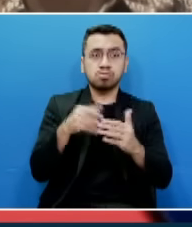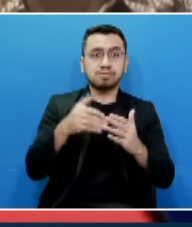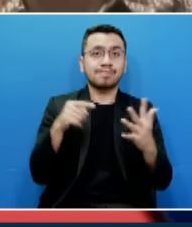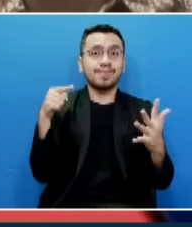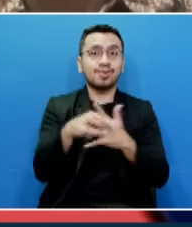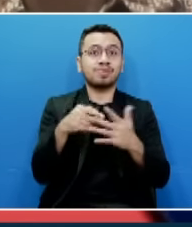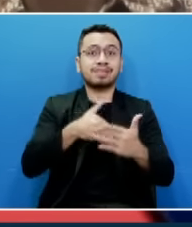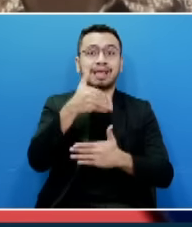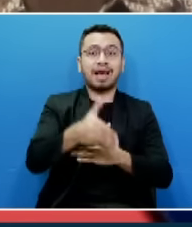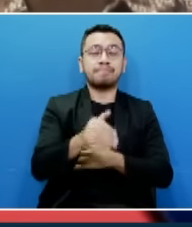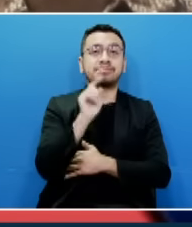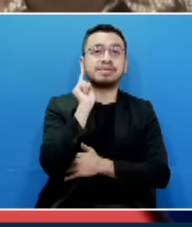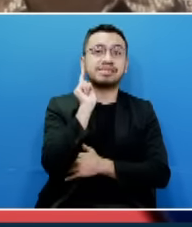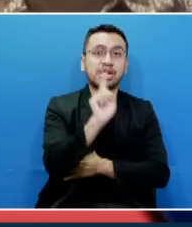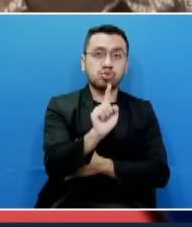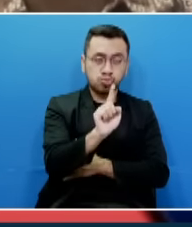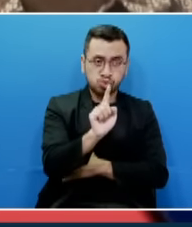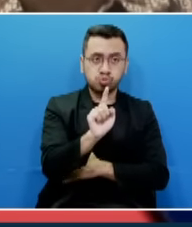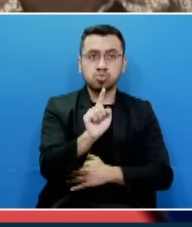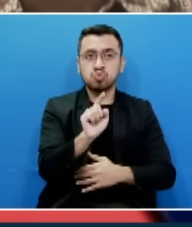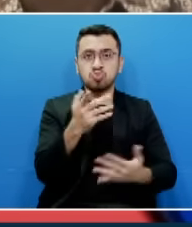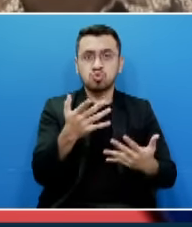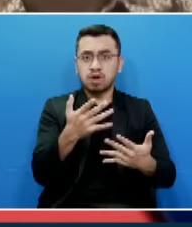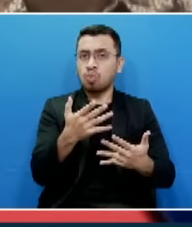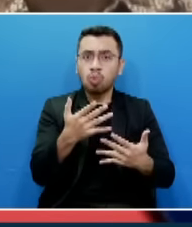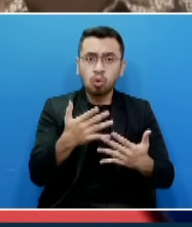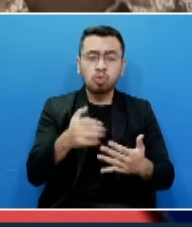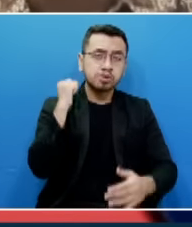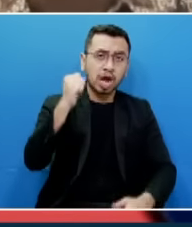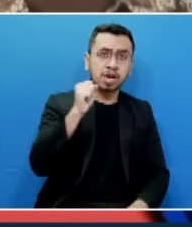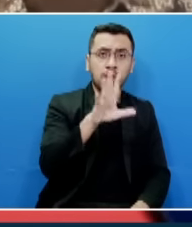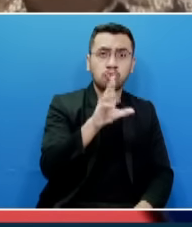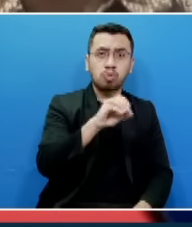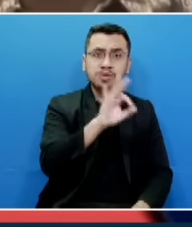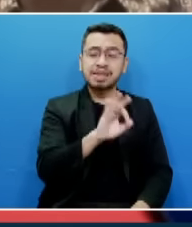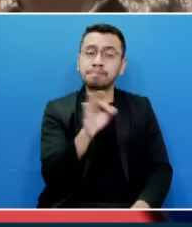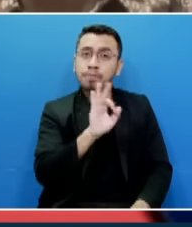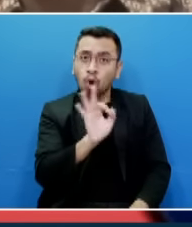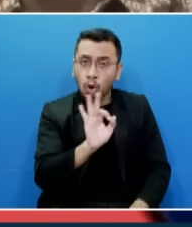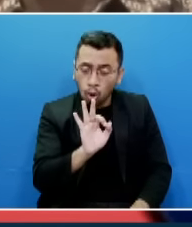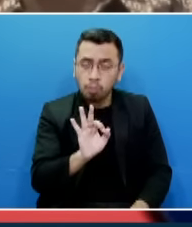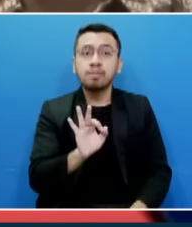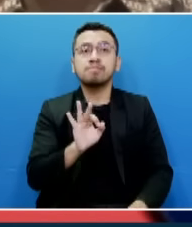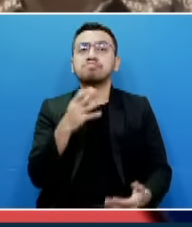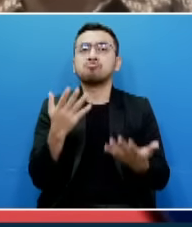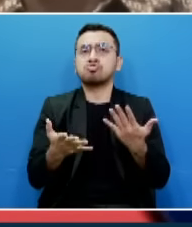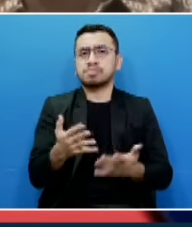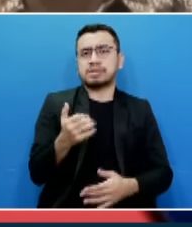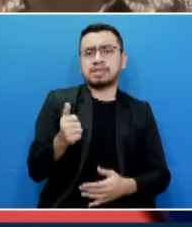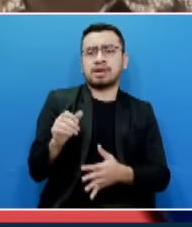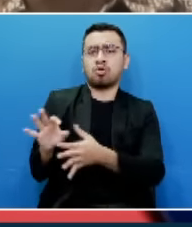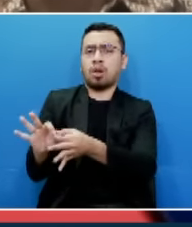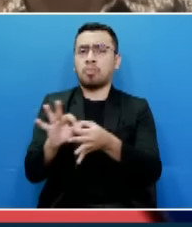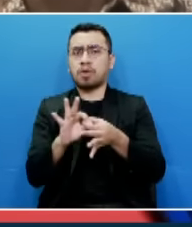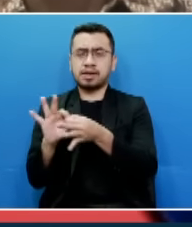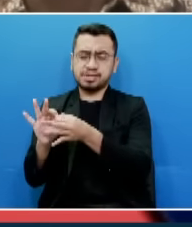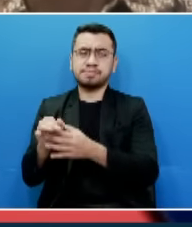ya itutiga gabung dengan satu atau apapun gitu loh kemungkinan itu bisa jadi sebagai politisi